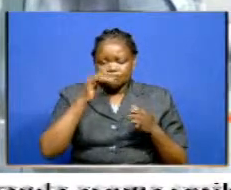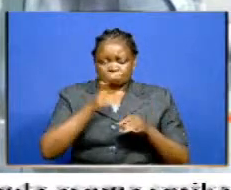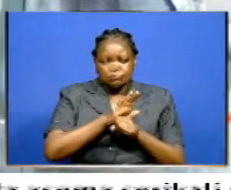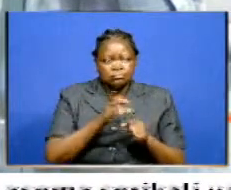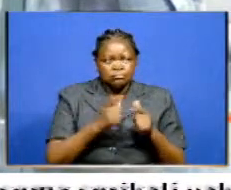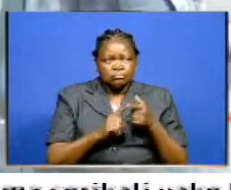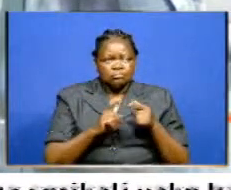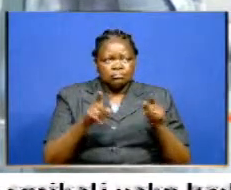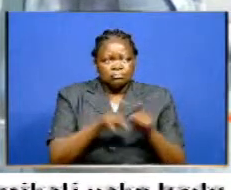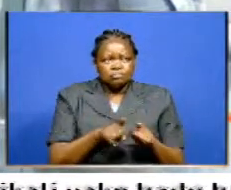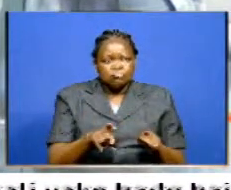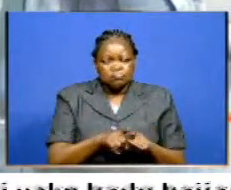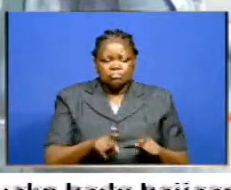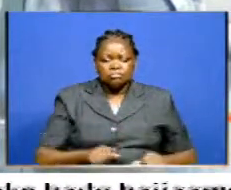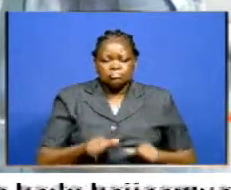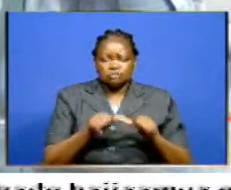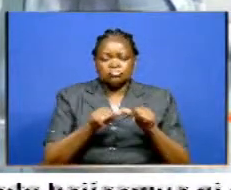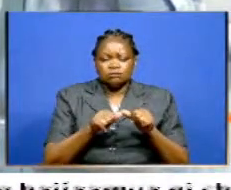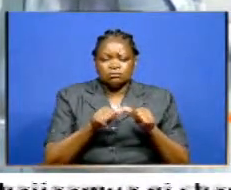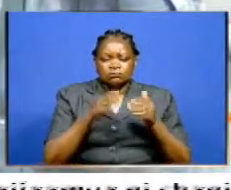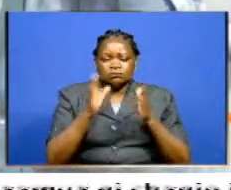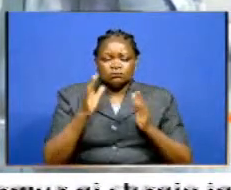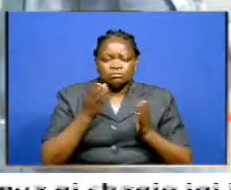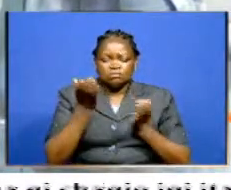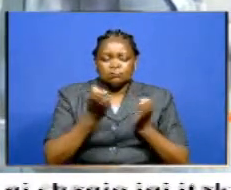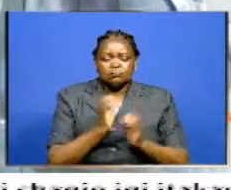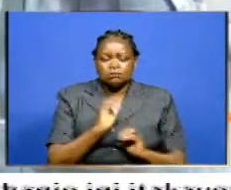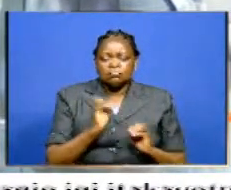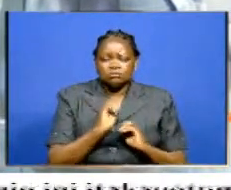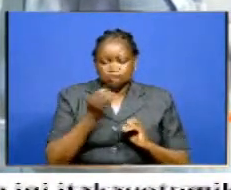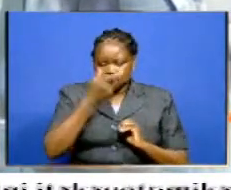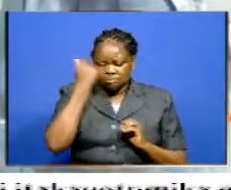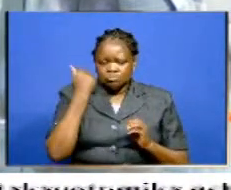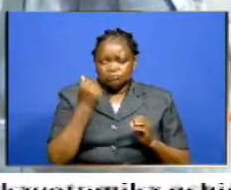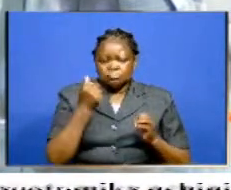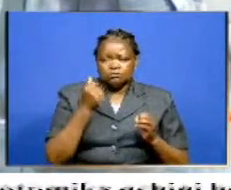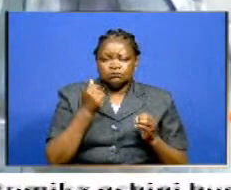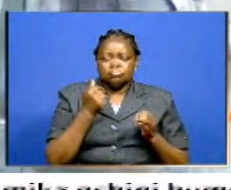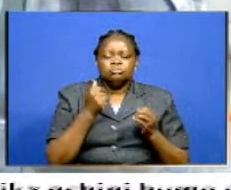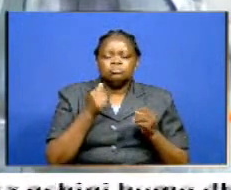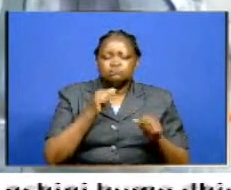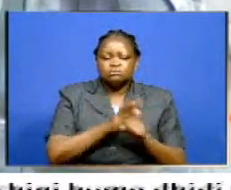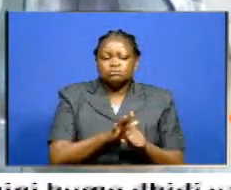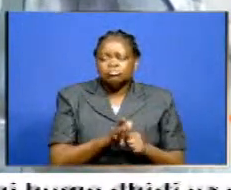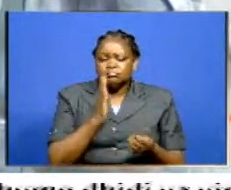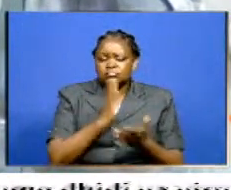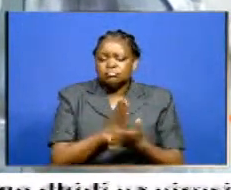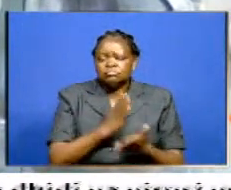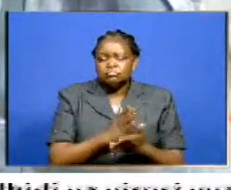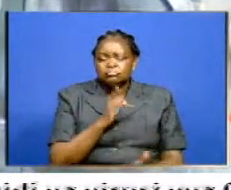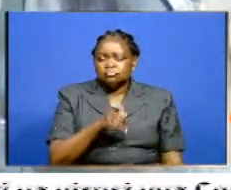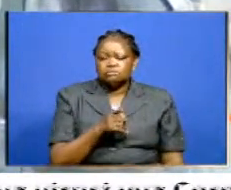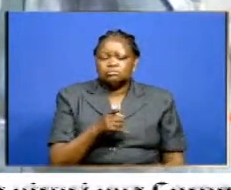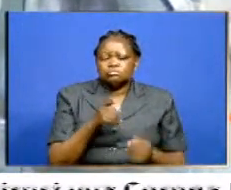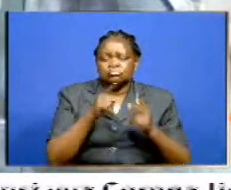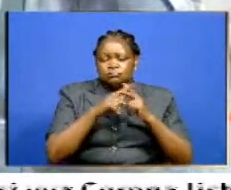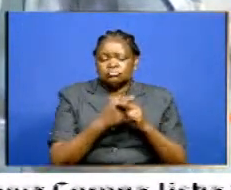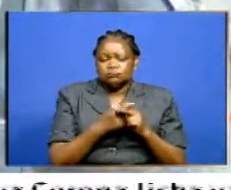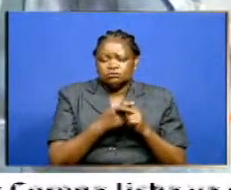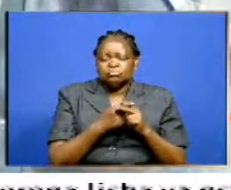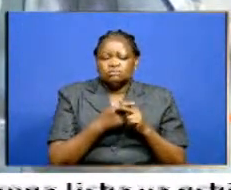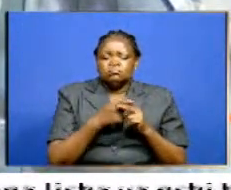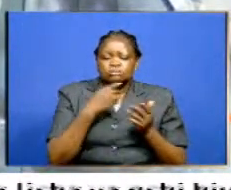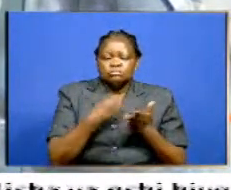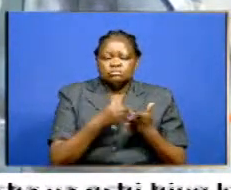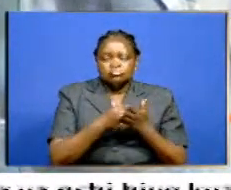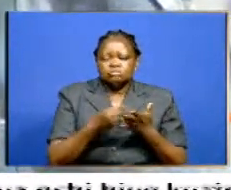bado haijafungua shughuli zake nyingi kutokana bado na athari za corona, ndio chanzo cha kusababisha pesa ya HELB